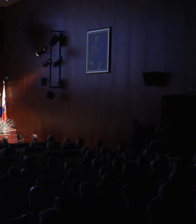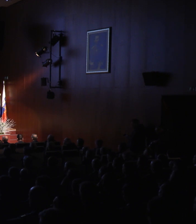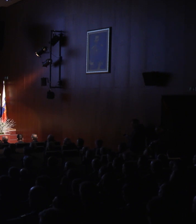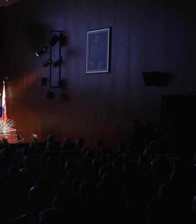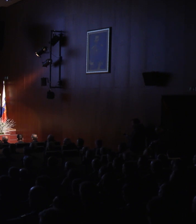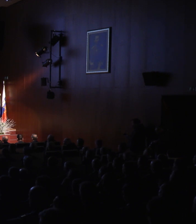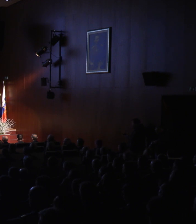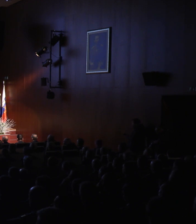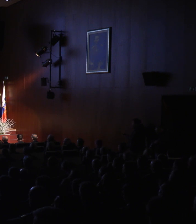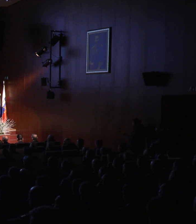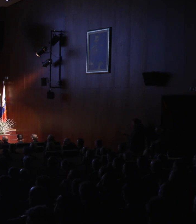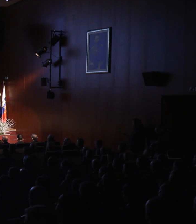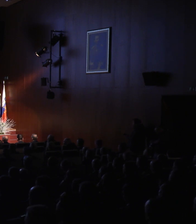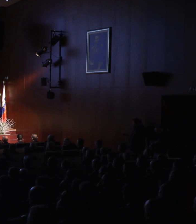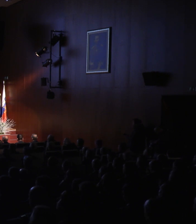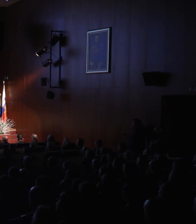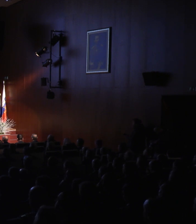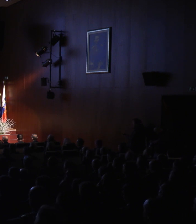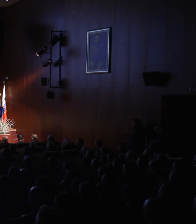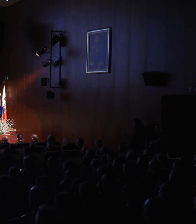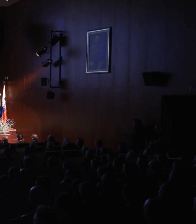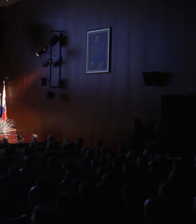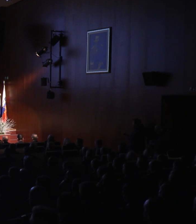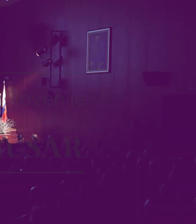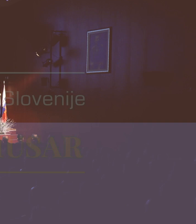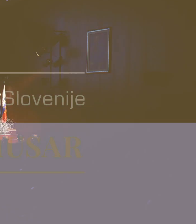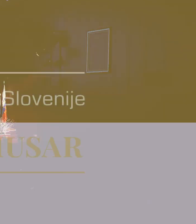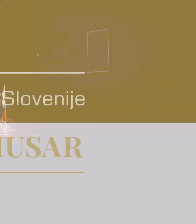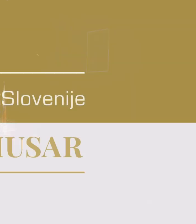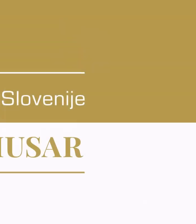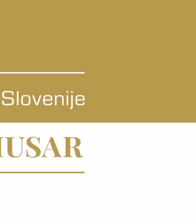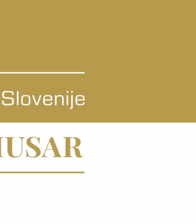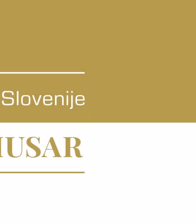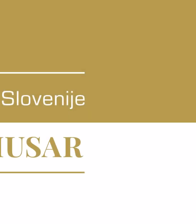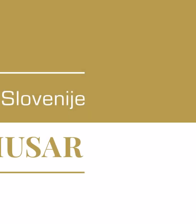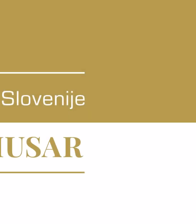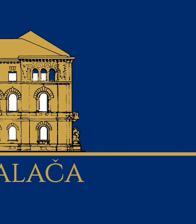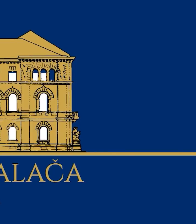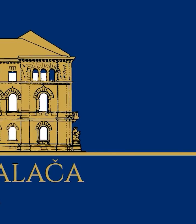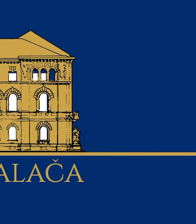obrambnih sil za izrečene misli in naklonjenost.